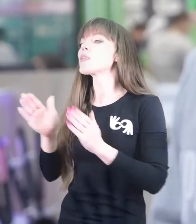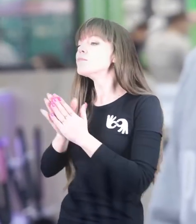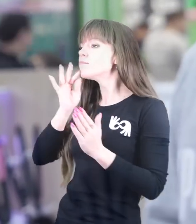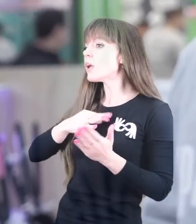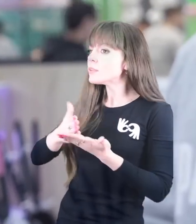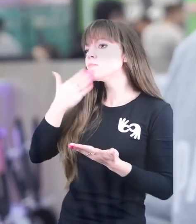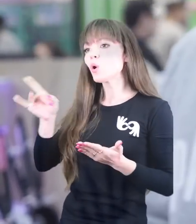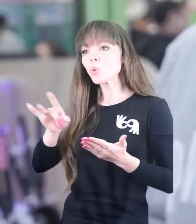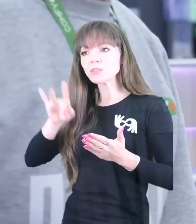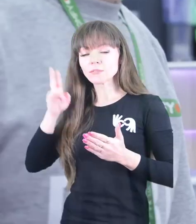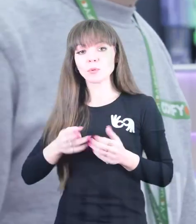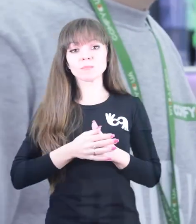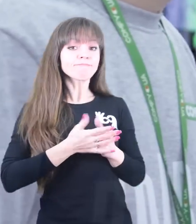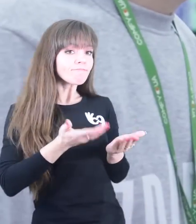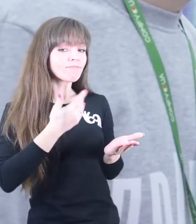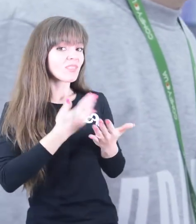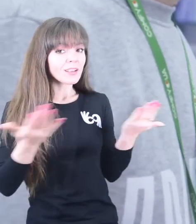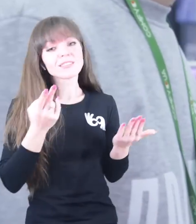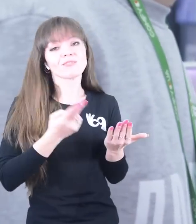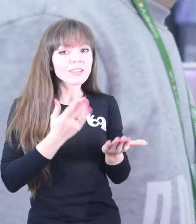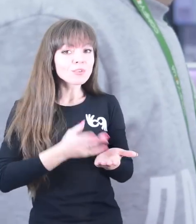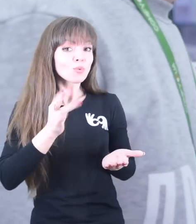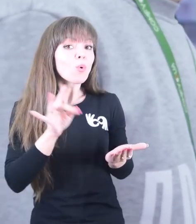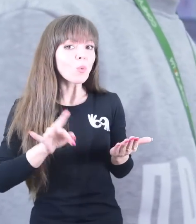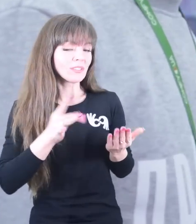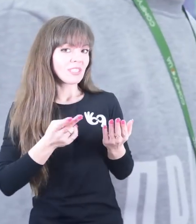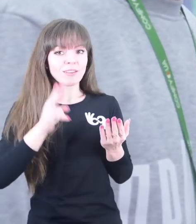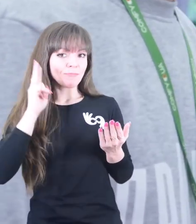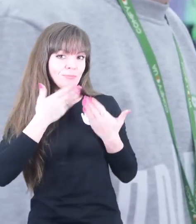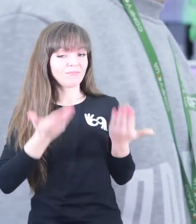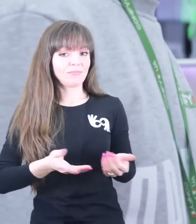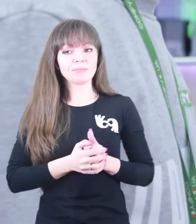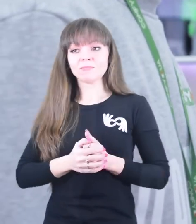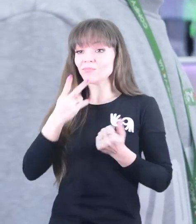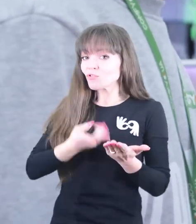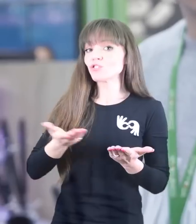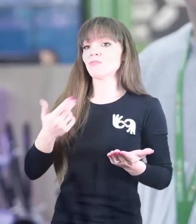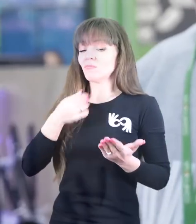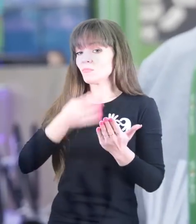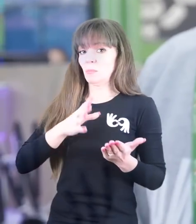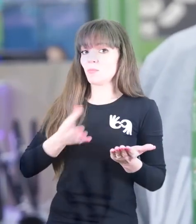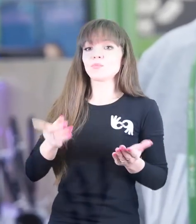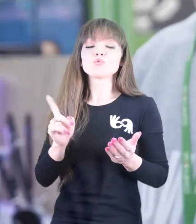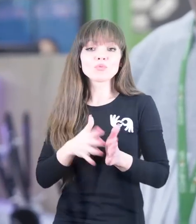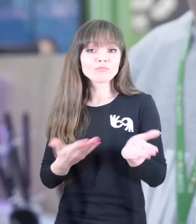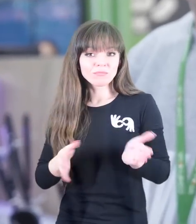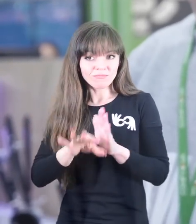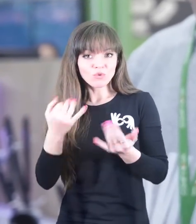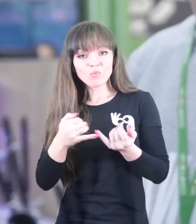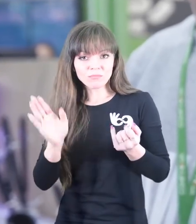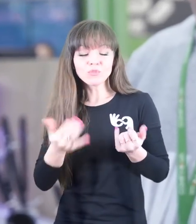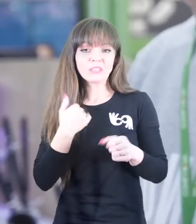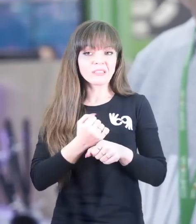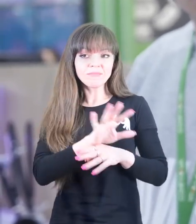Сейчас еще раз прошу, вот слушай. Скажите, а у вас розовой точно нету плойки? Есть разные цвета, но розовой, к сожалению, нет. Вот слышала, я же говорил, что нету. Так